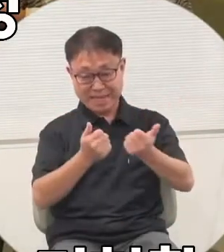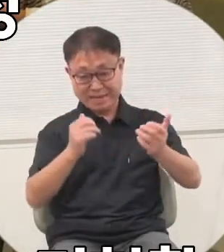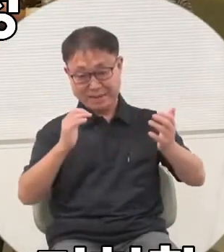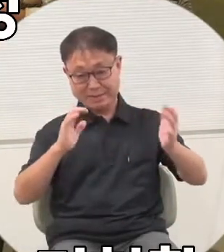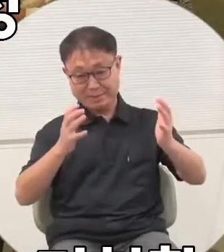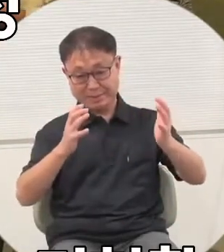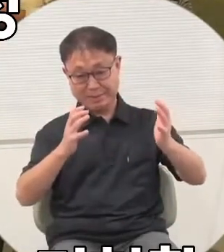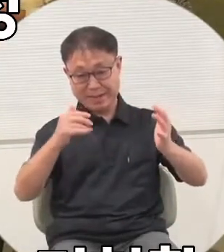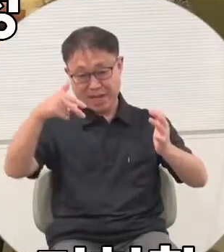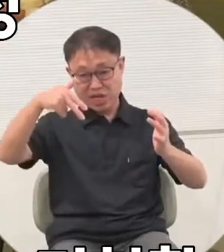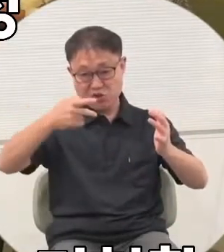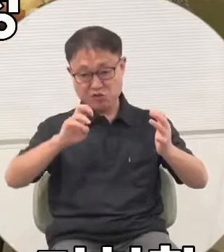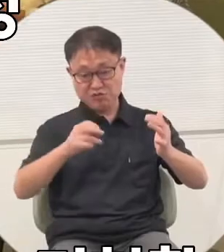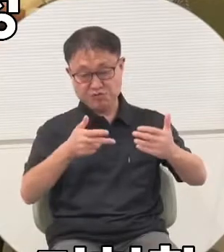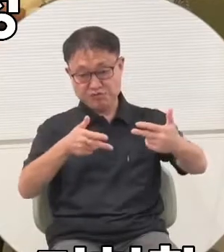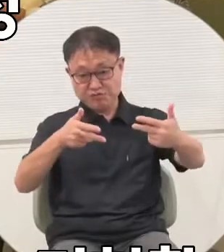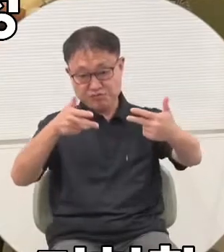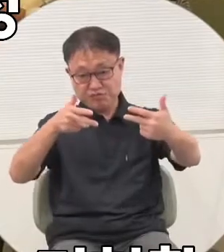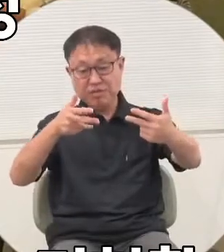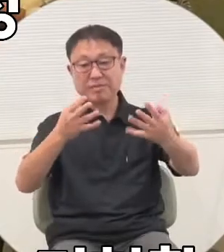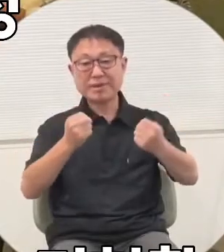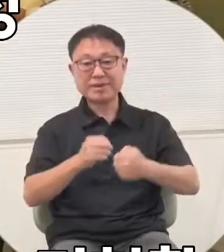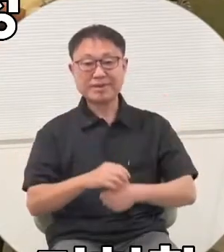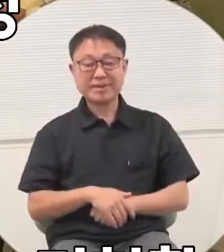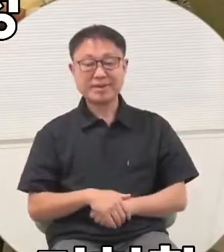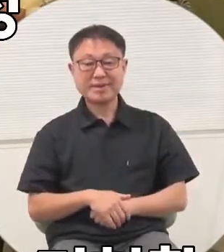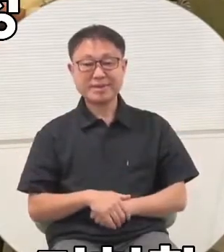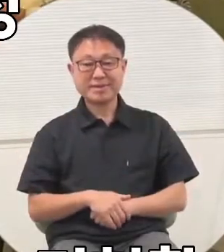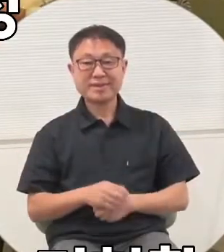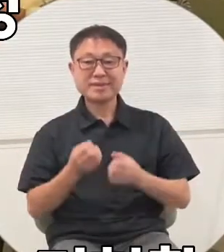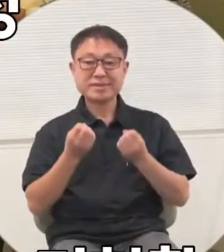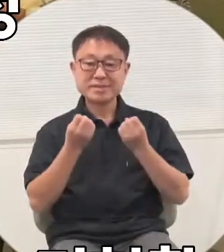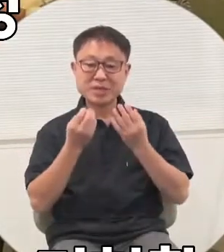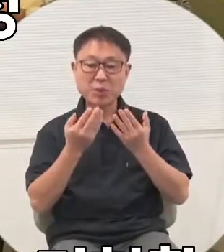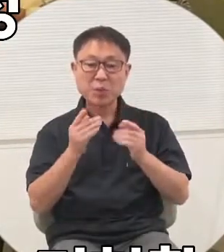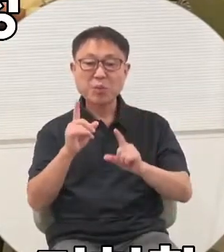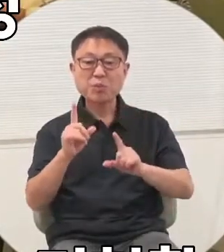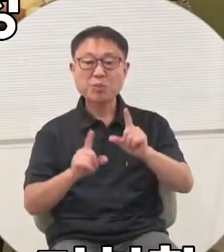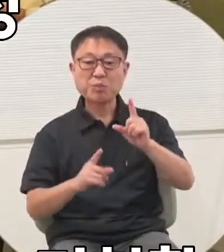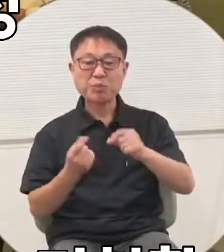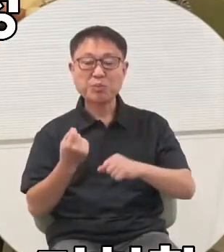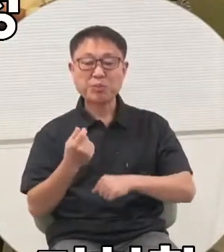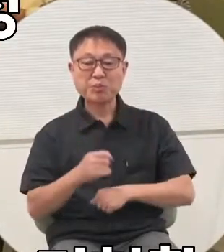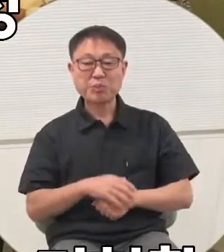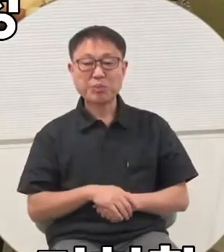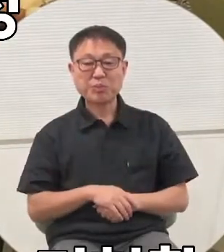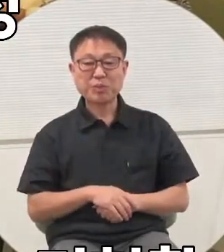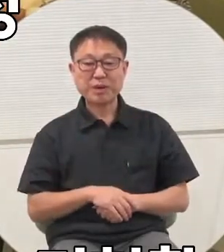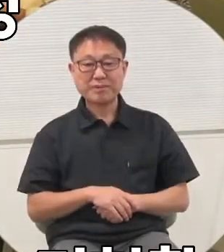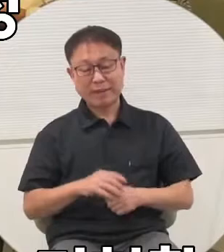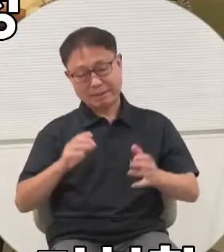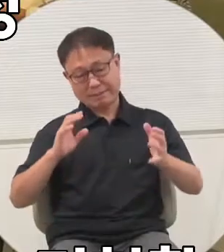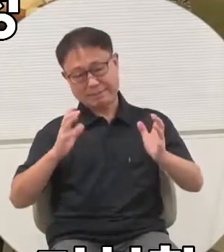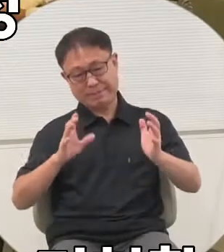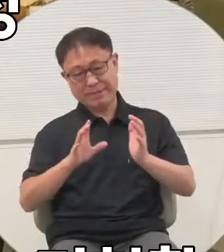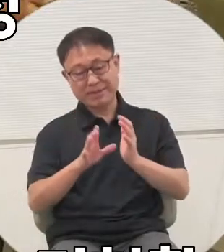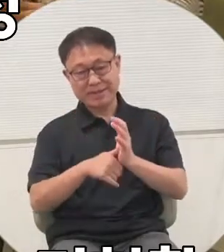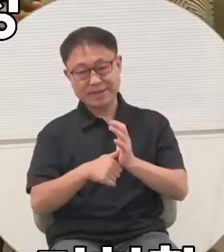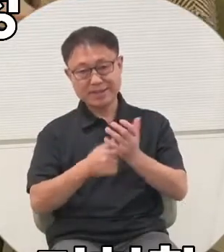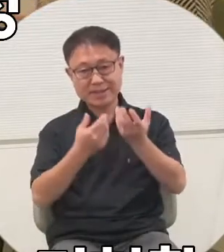아무튼 화상으로 많이 하시더라고요. 그래서 그건 되게 새로운 풍경도 우리가 심포지엄 하고 그러면 보통